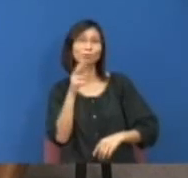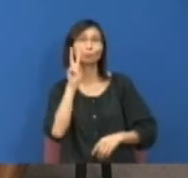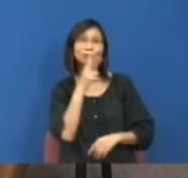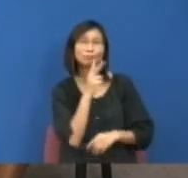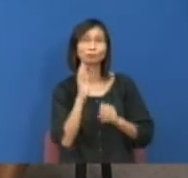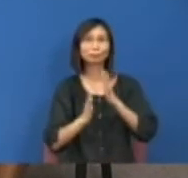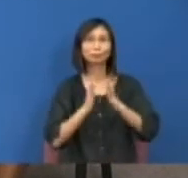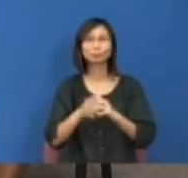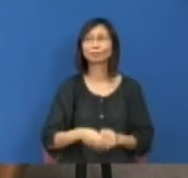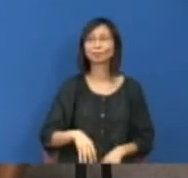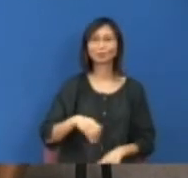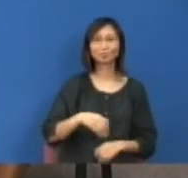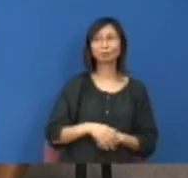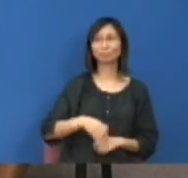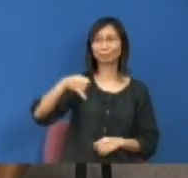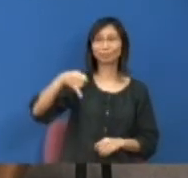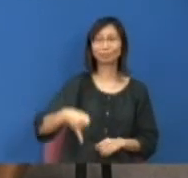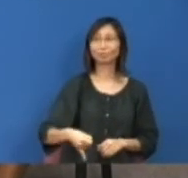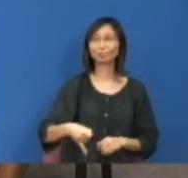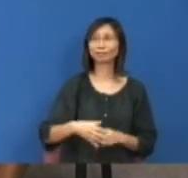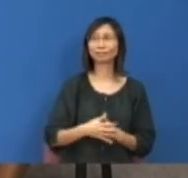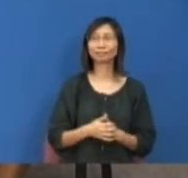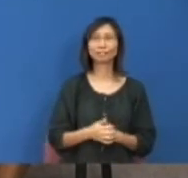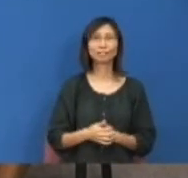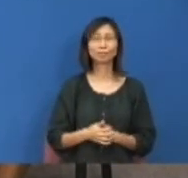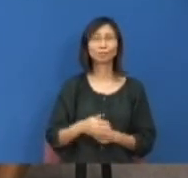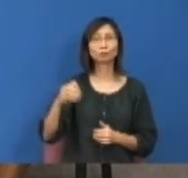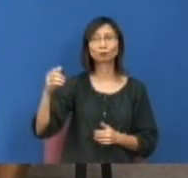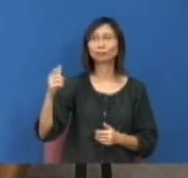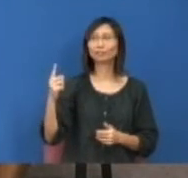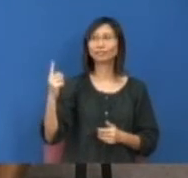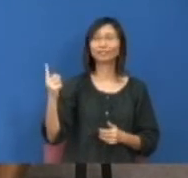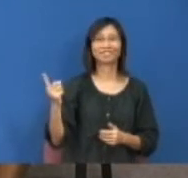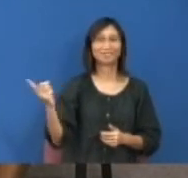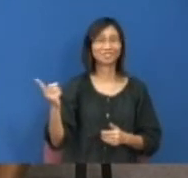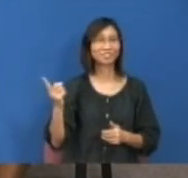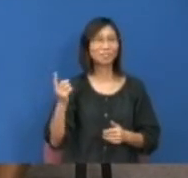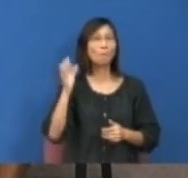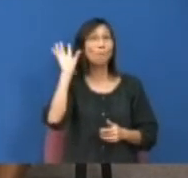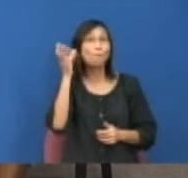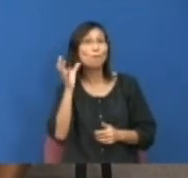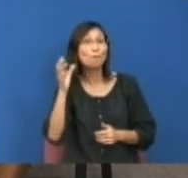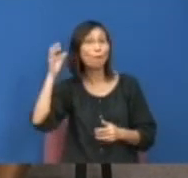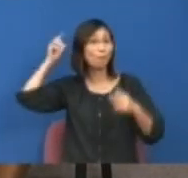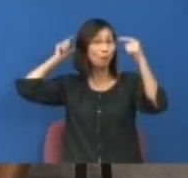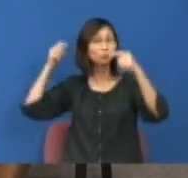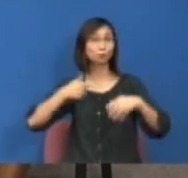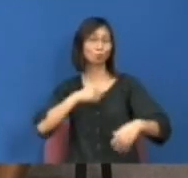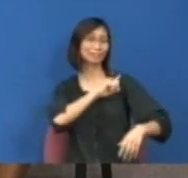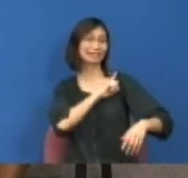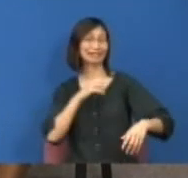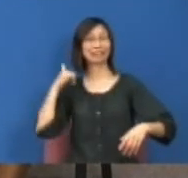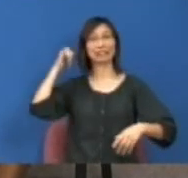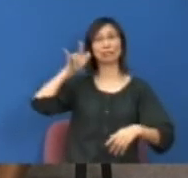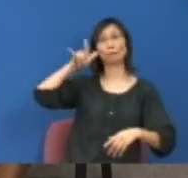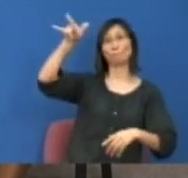嘅。 咁啊，下個禮拜咧都阿黃博士都可能都一個人頂兩個，因為我都要去巴黎。因為我巴黎就